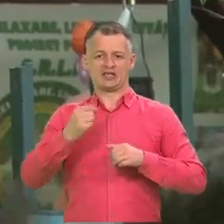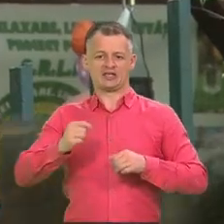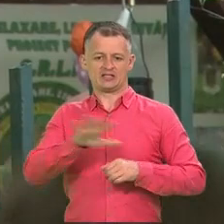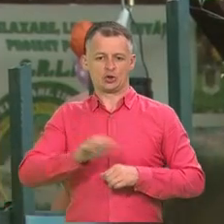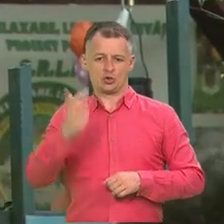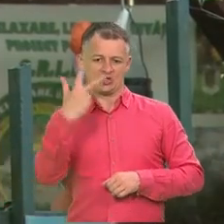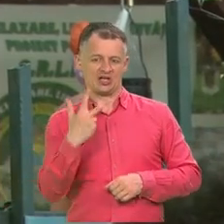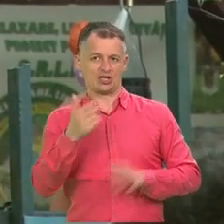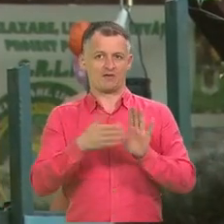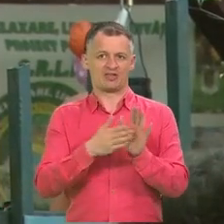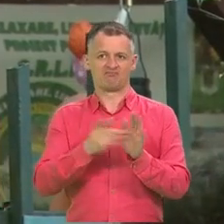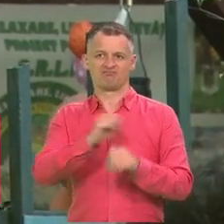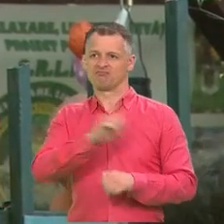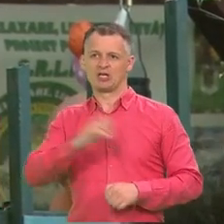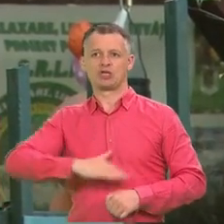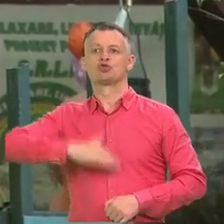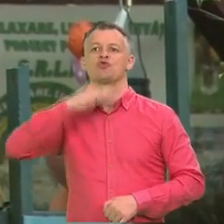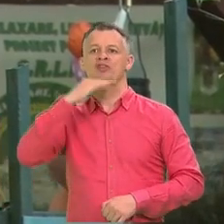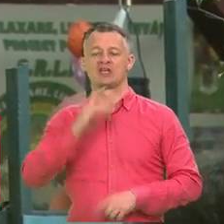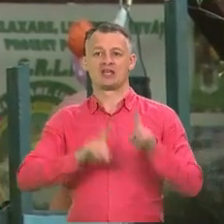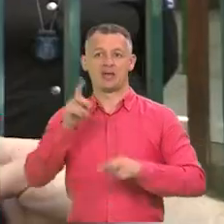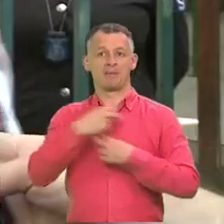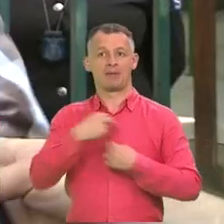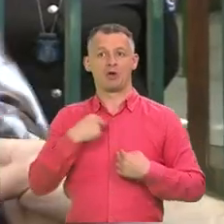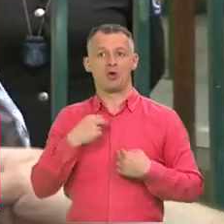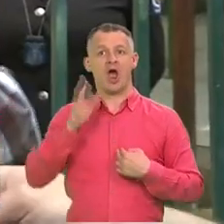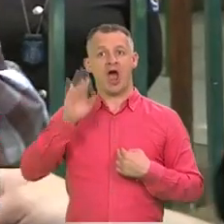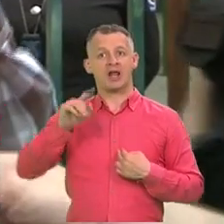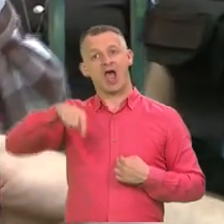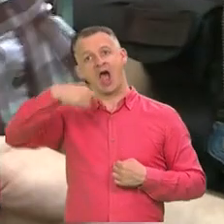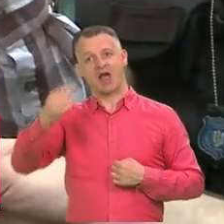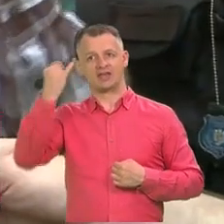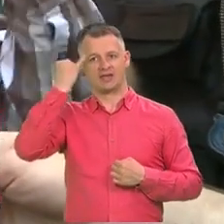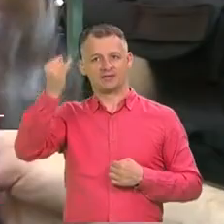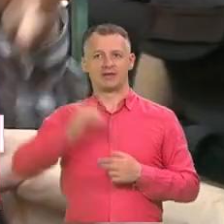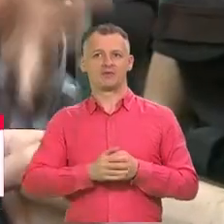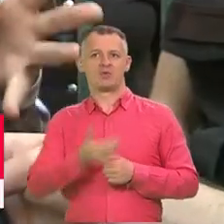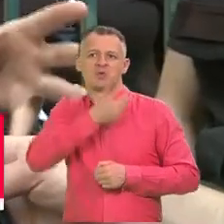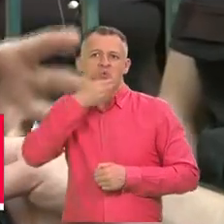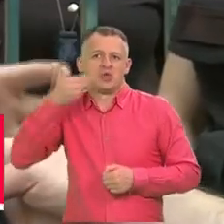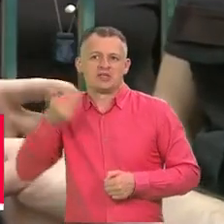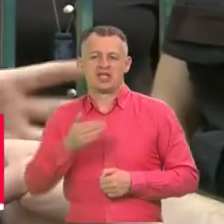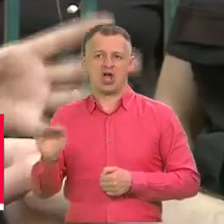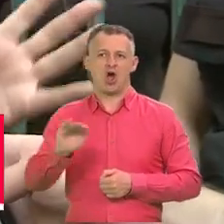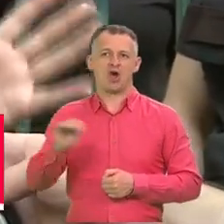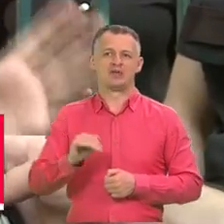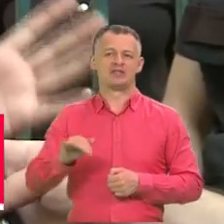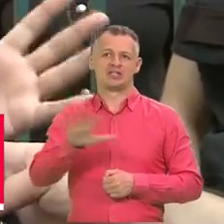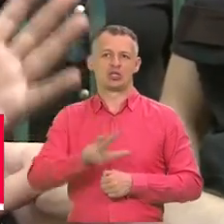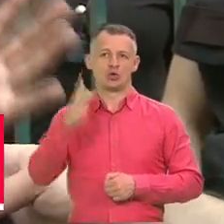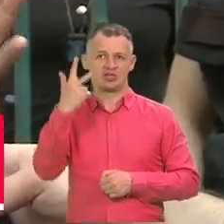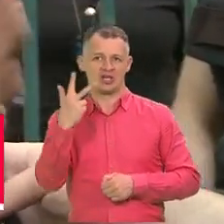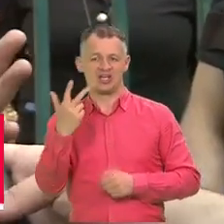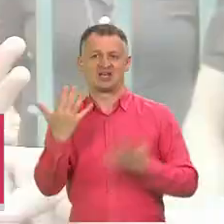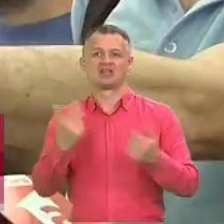s-au dovedit a fi insuficiente, chiar dacă primarul are o cu totul altă părere. Nu există copii în sectorul 3 câtă